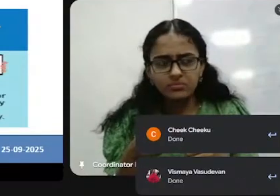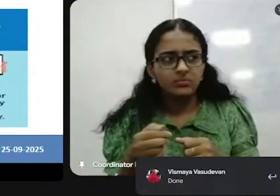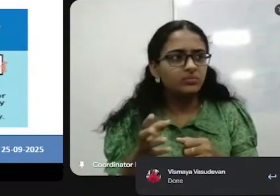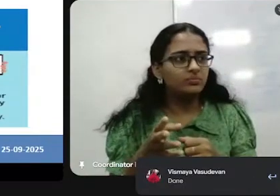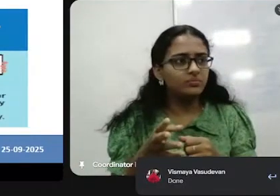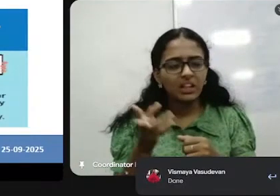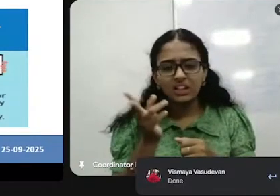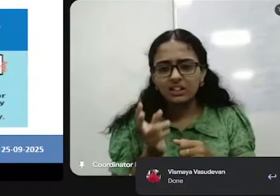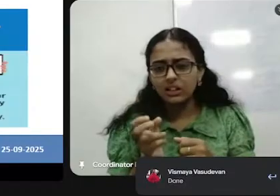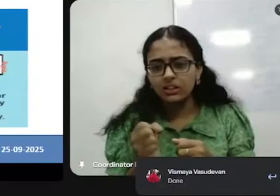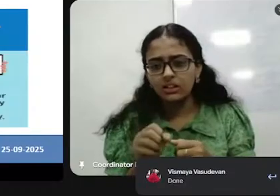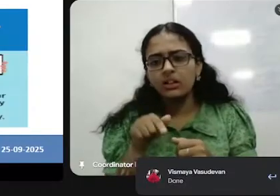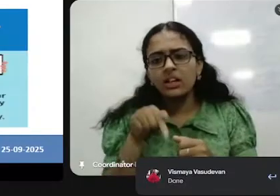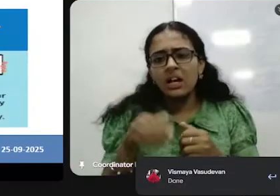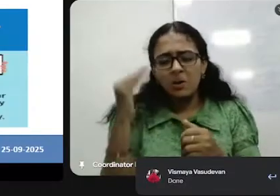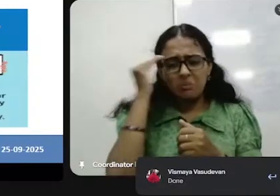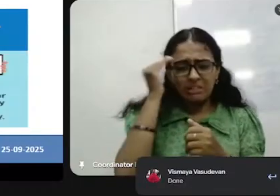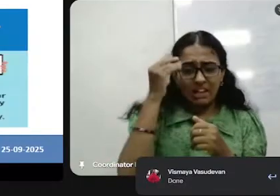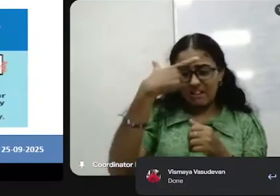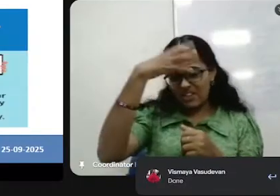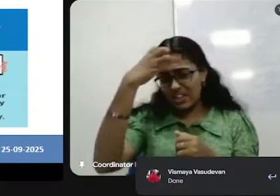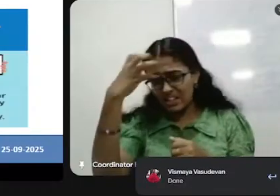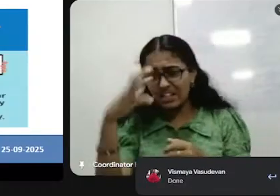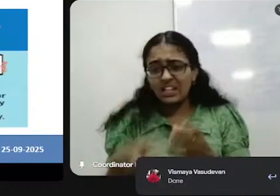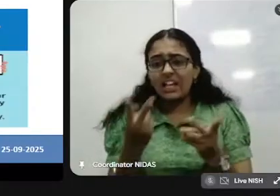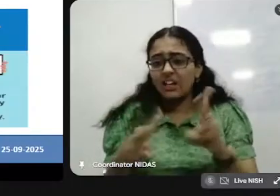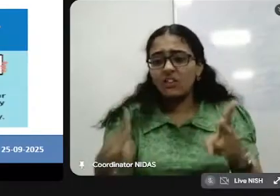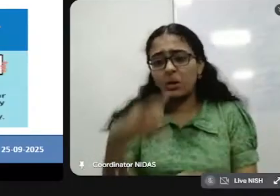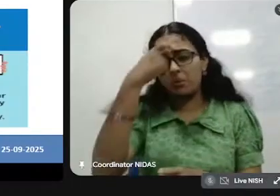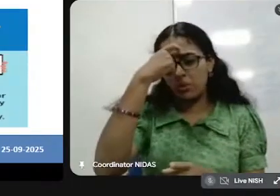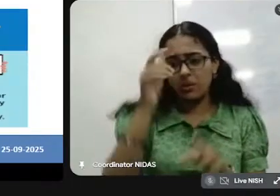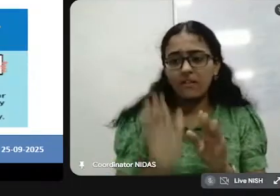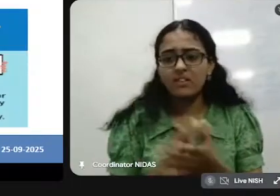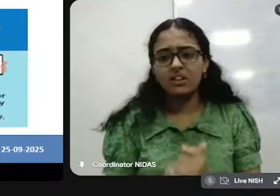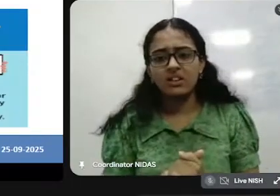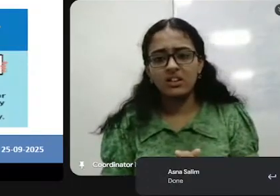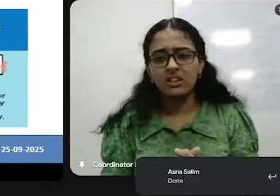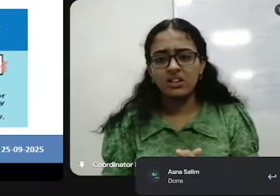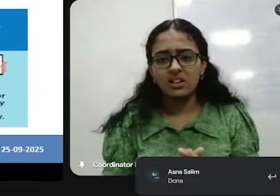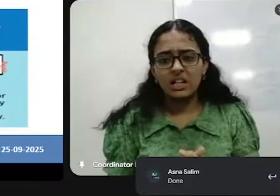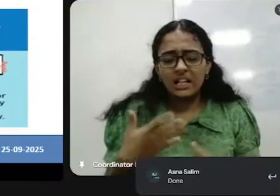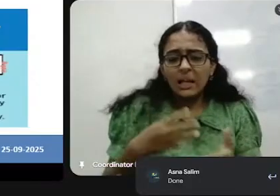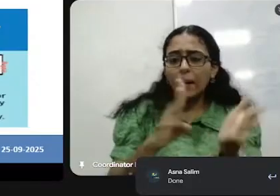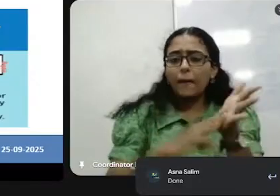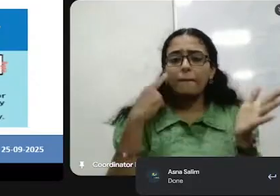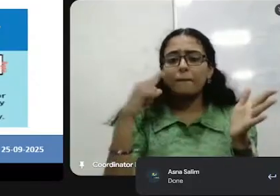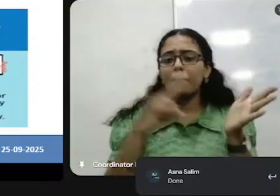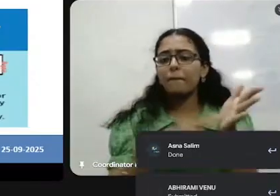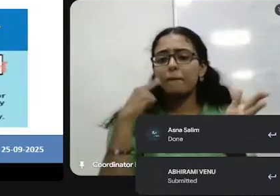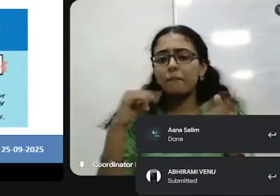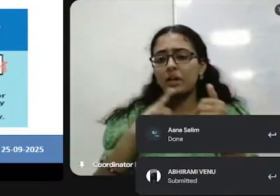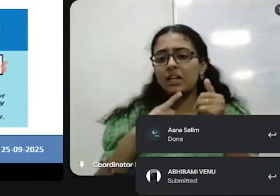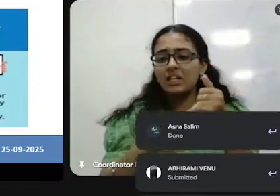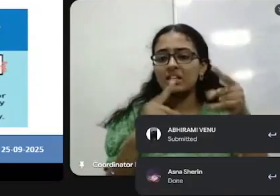പോകുന്ന അവസ്ഥ, ബോധം പോകുന്ന അവസ്ഥ, തലവേദന, അതൊക്കെ ഹെമറേജിലാണ് കൂടുതൽ കാണപ്പെടുന്നത്. മിനി സ്ട്രോക്ക് എന്ന് പറയുമ്പോൾ അതൊരു